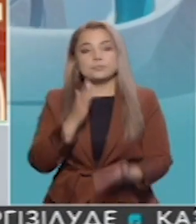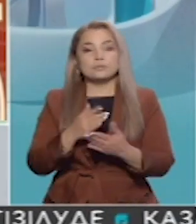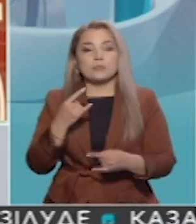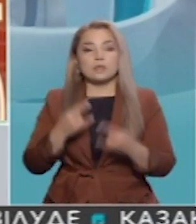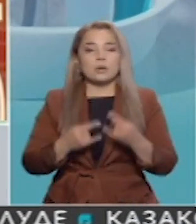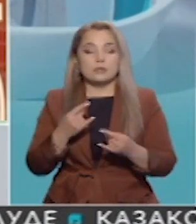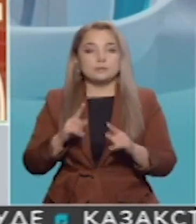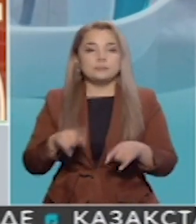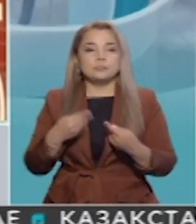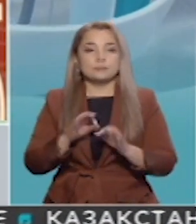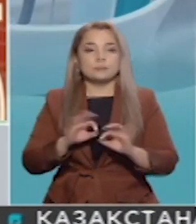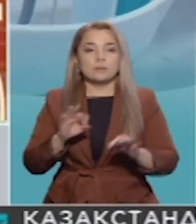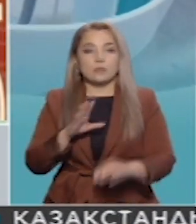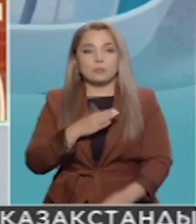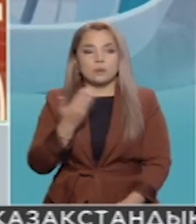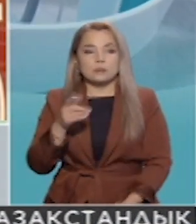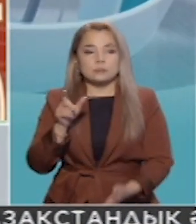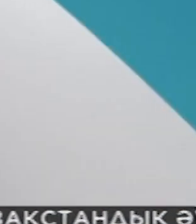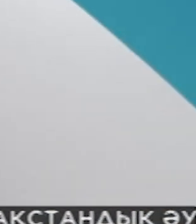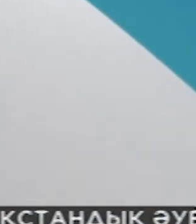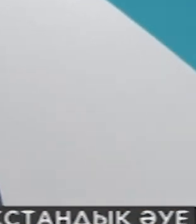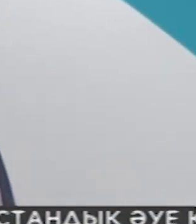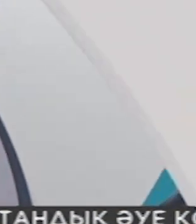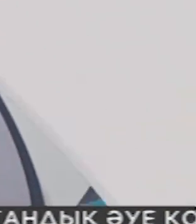шыққан әріптесім Нысаналы Ығыл.